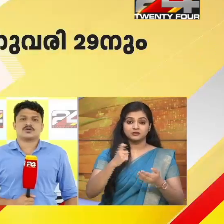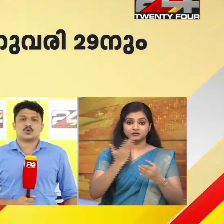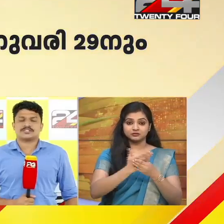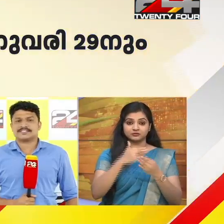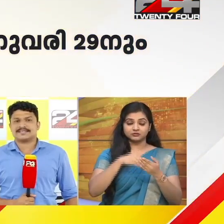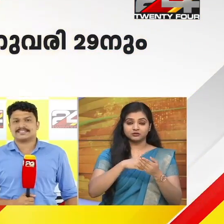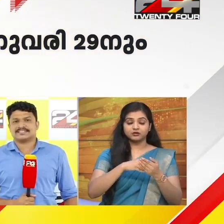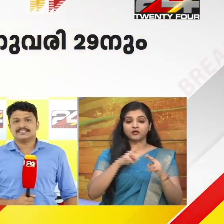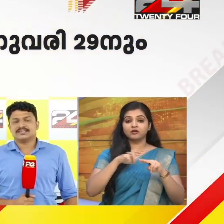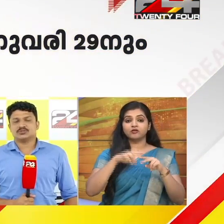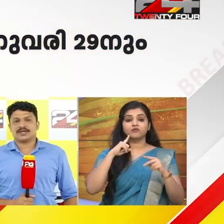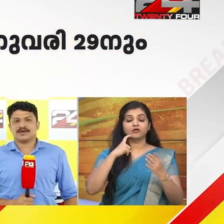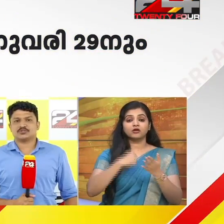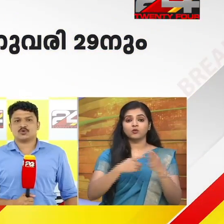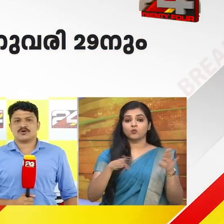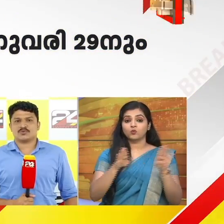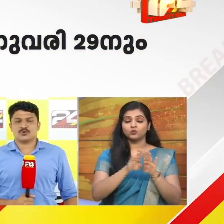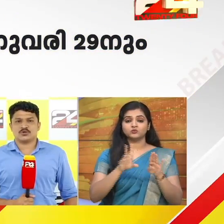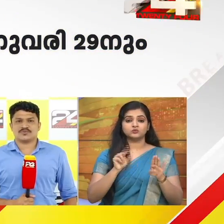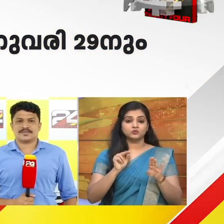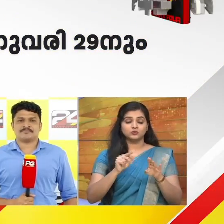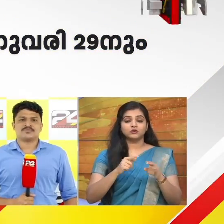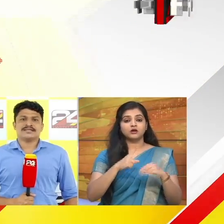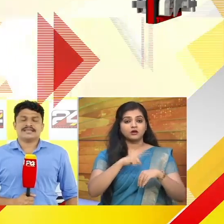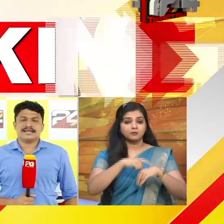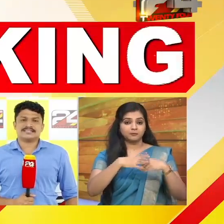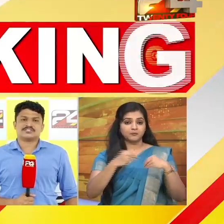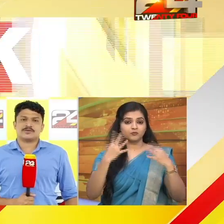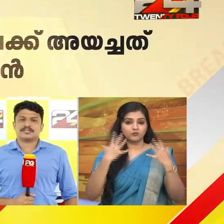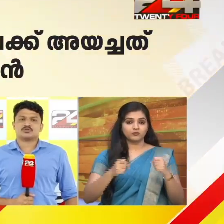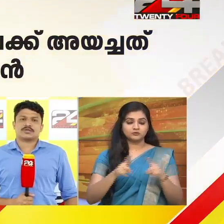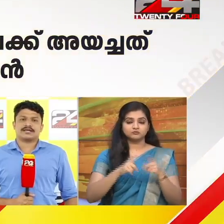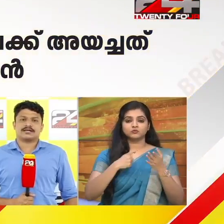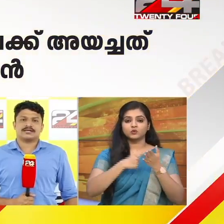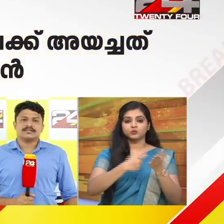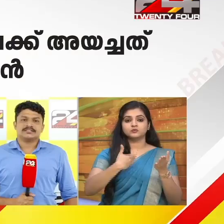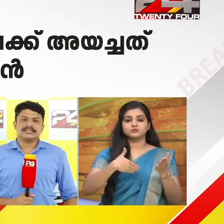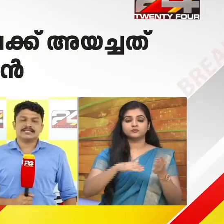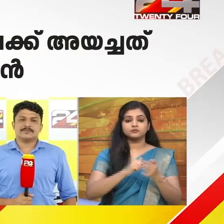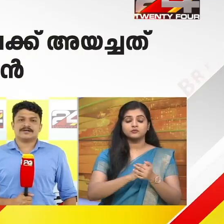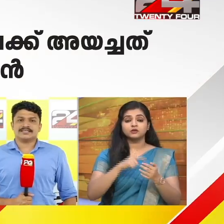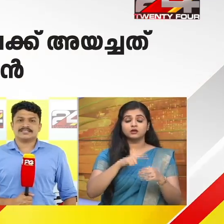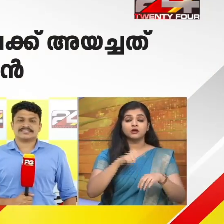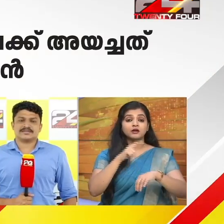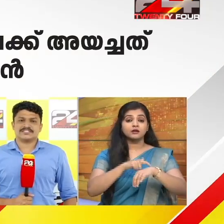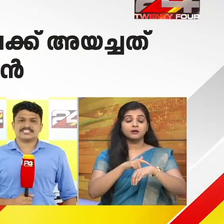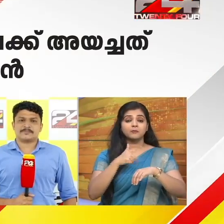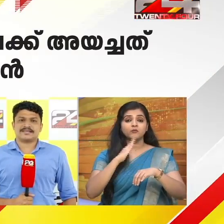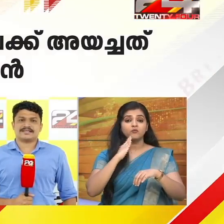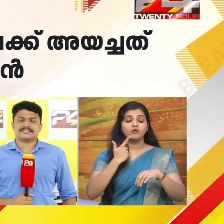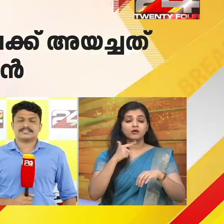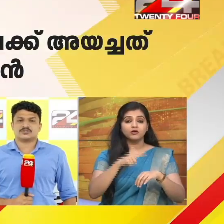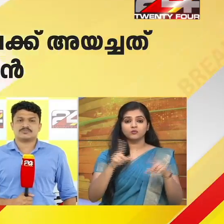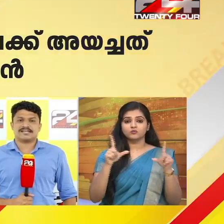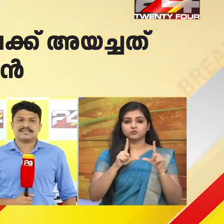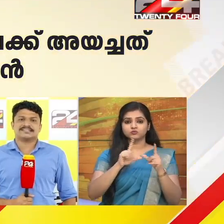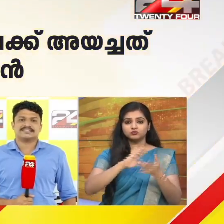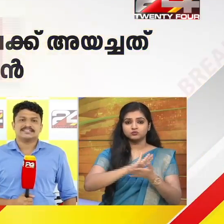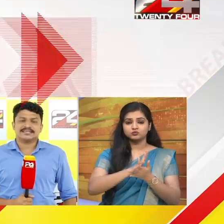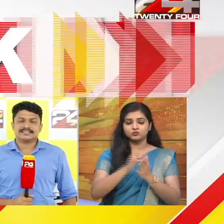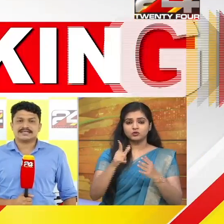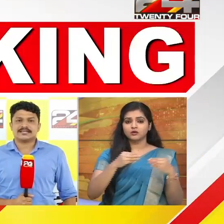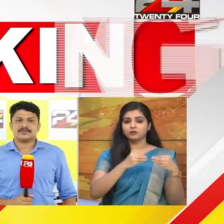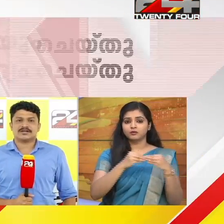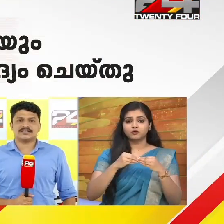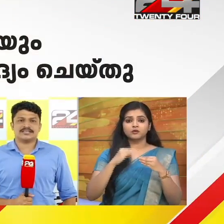FIR കോഷ് ചെയ്യരുത് എന്നുള്ള ആവശ്യവും അവർ മുന്നോട്ട് വയ്ക്കും. ഏത് സമയത്തൊക്കെയാണ് ദിലീപ് ഈ തെളിവ് നശിപ്പിക്കലിന് നേതൃത്വം നൽകിയത്